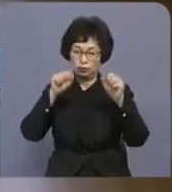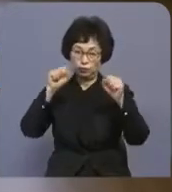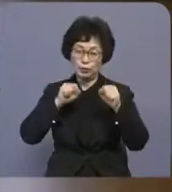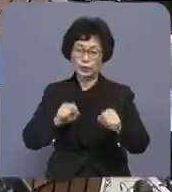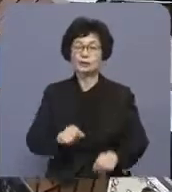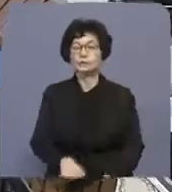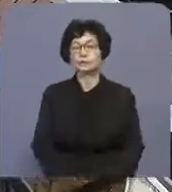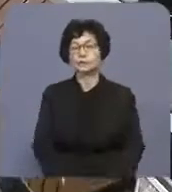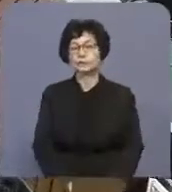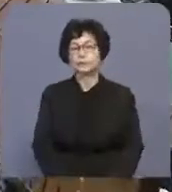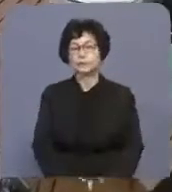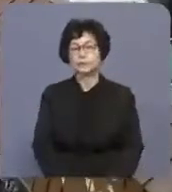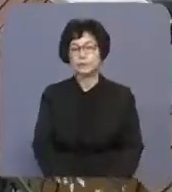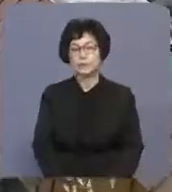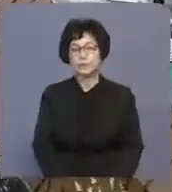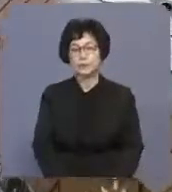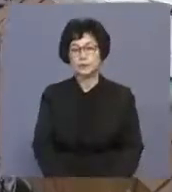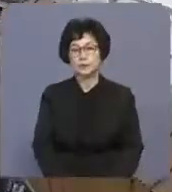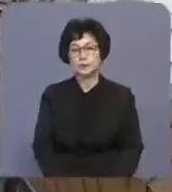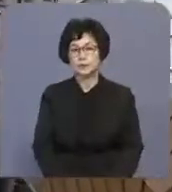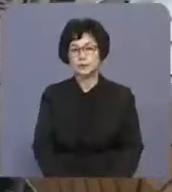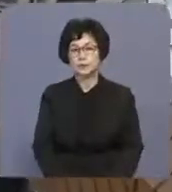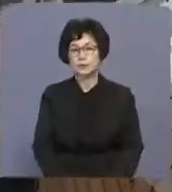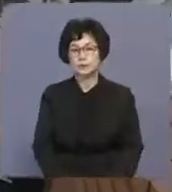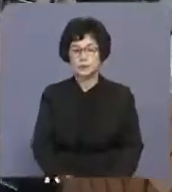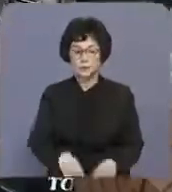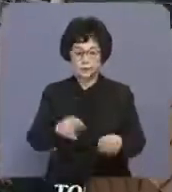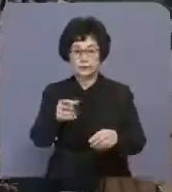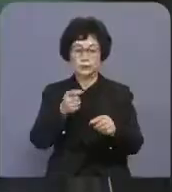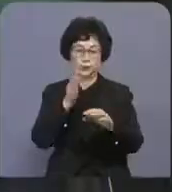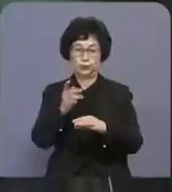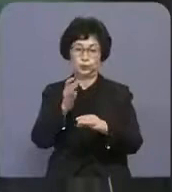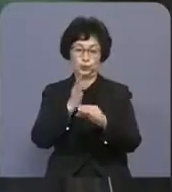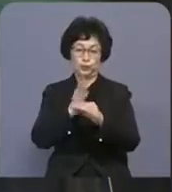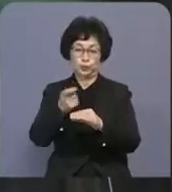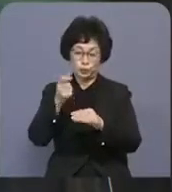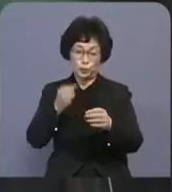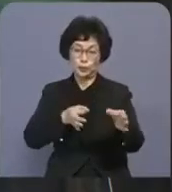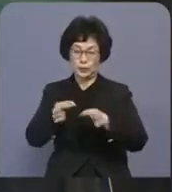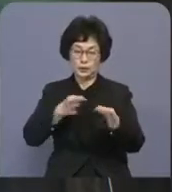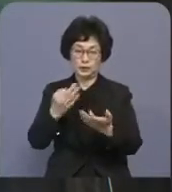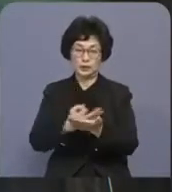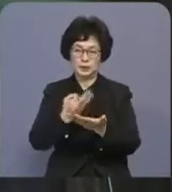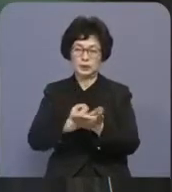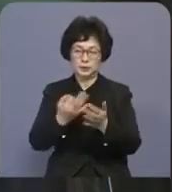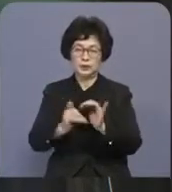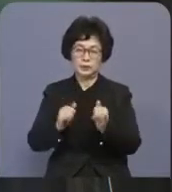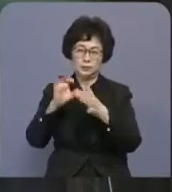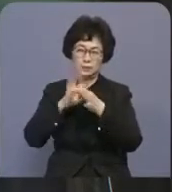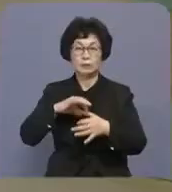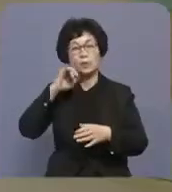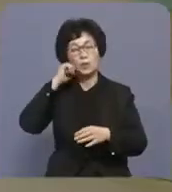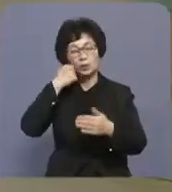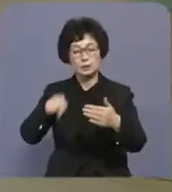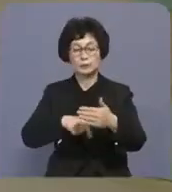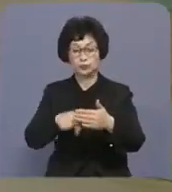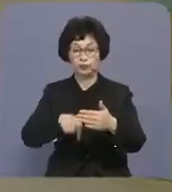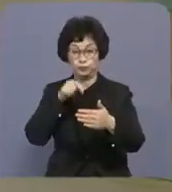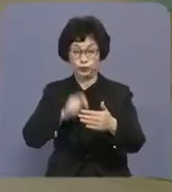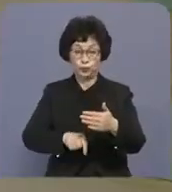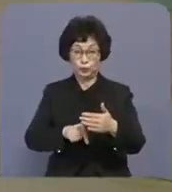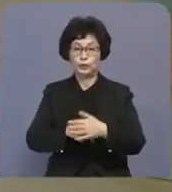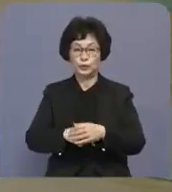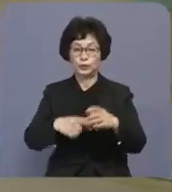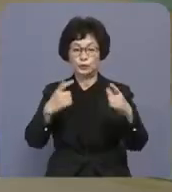같아요. 체감 경기는 살아나고 있지만 소상공인 경기는 여전히 제자리인 현실. 소비 양극화는